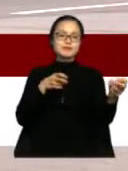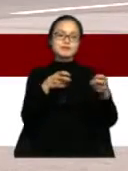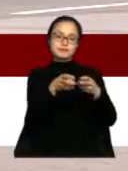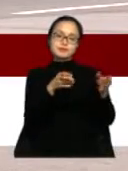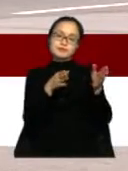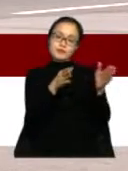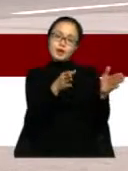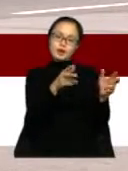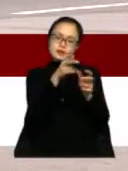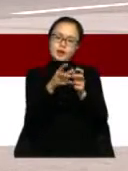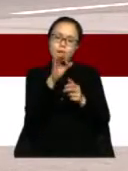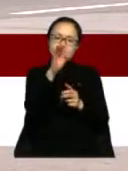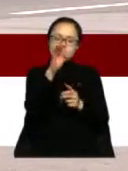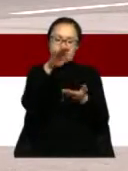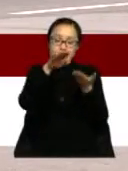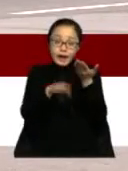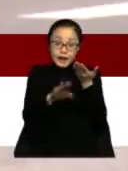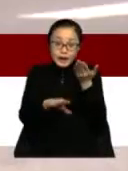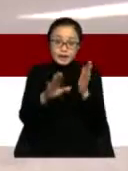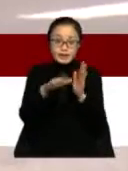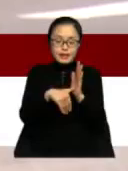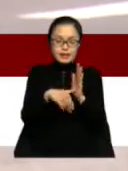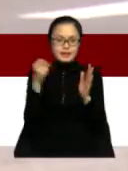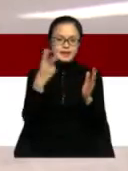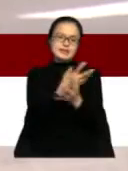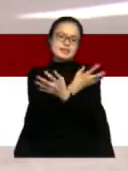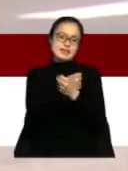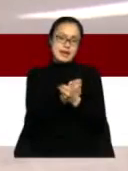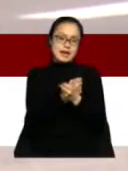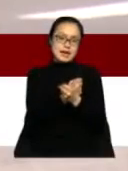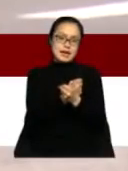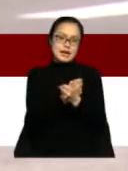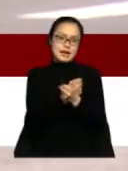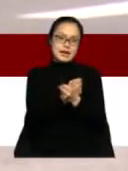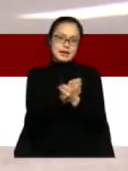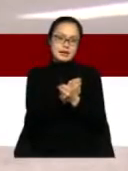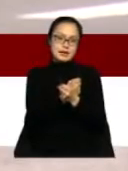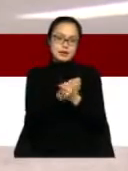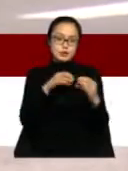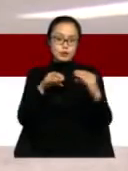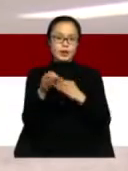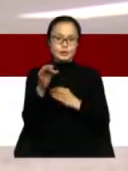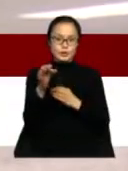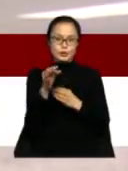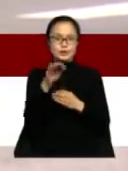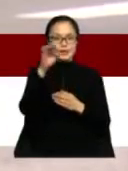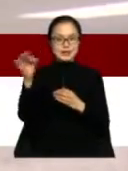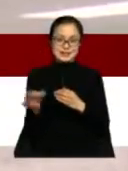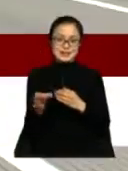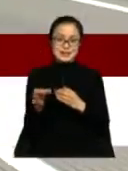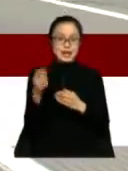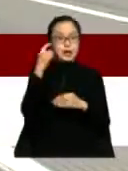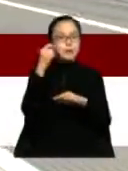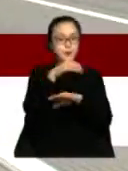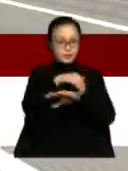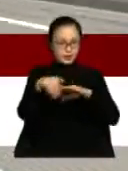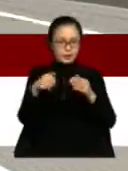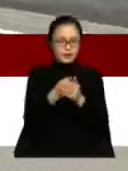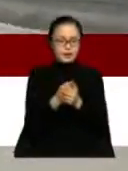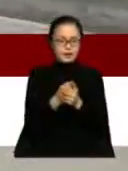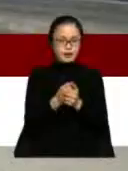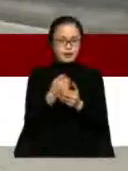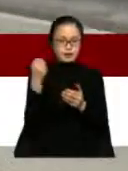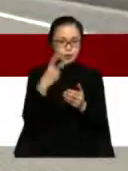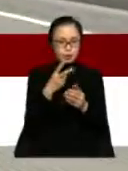밑돌 경우 실시협약을 다시 맺어 통행료 이 날의 유도할 수 있게 됐습니다 또 사업자가 실시협약 변경